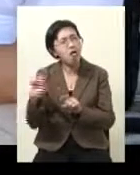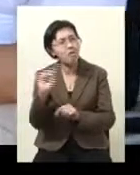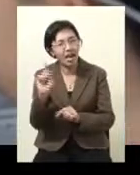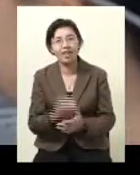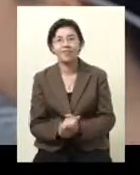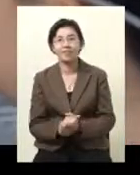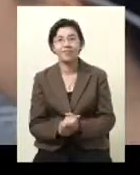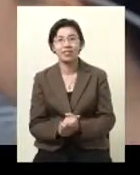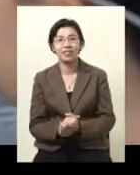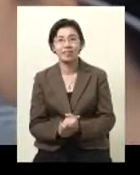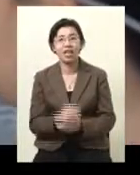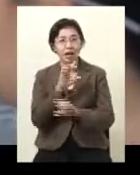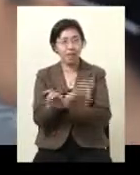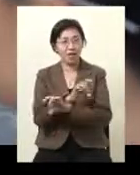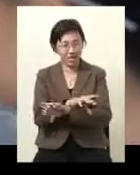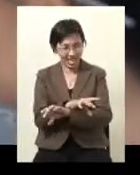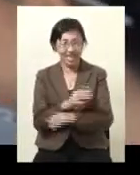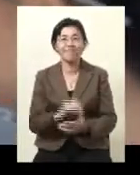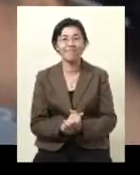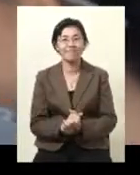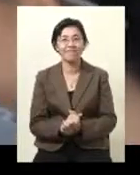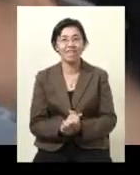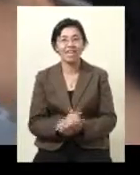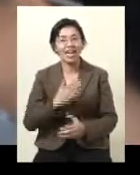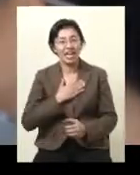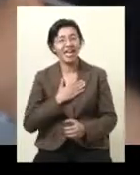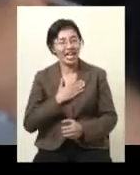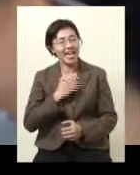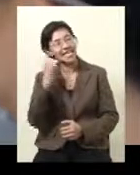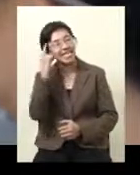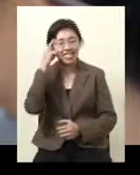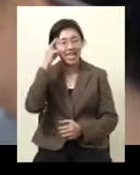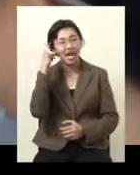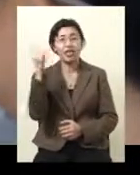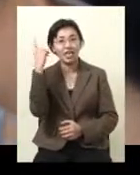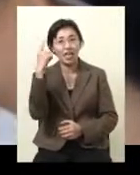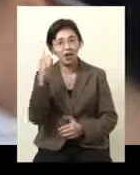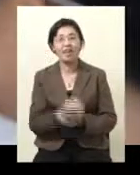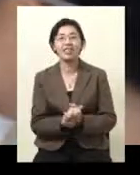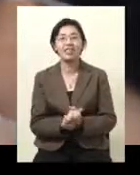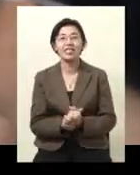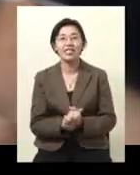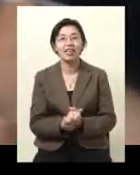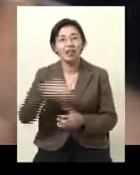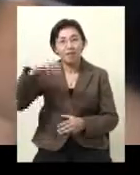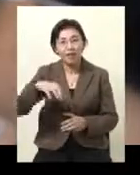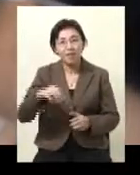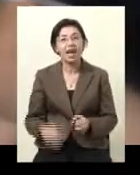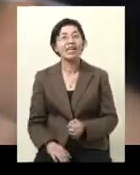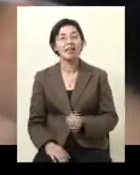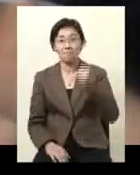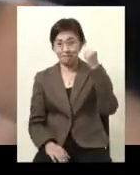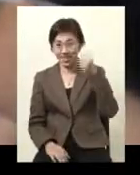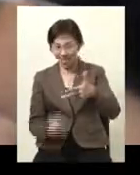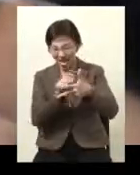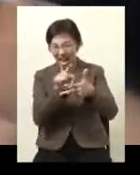างครับ ครับผมจริงๆแล้วเพชรบุรีเนี่ยเราเคยชูจุดขายท่องเที่ยวลักษณะแบบเป็นเมือง3